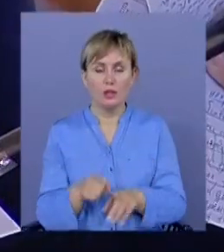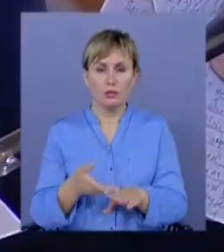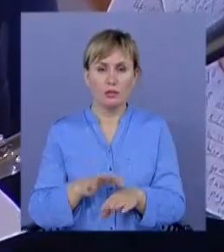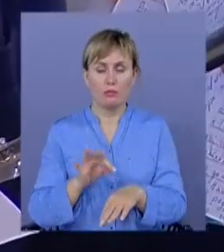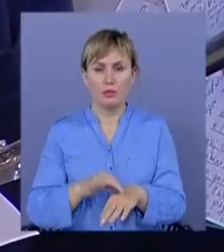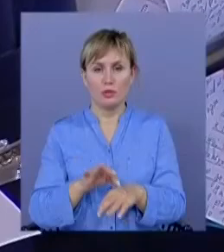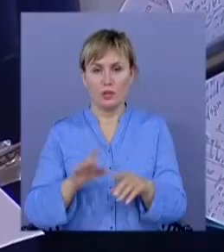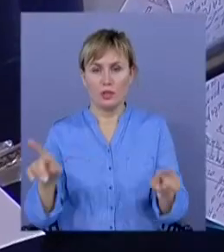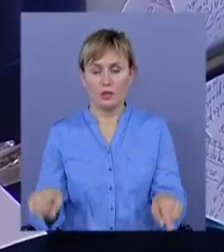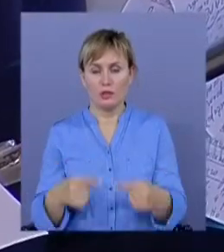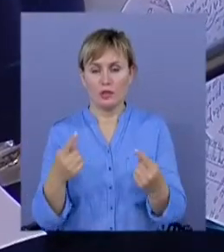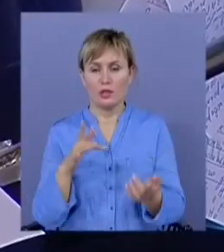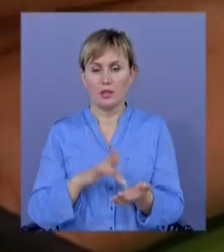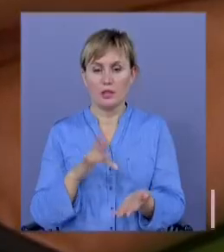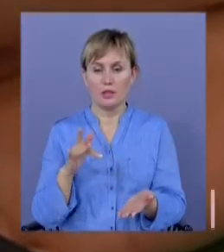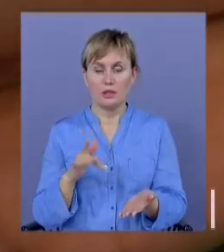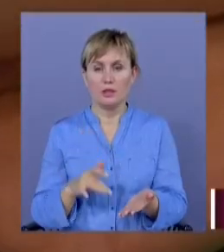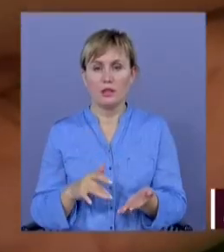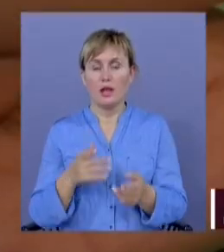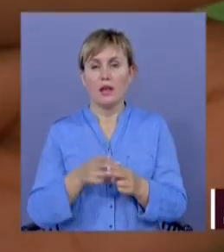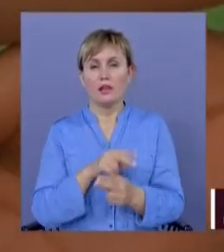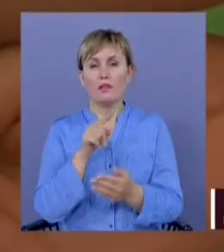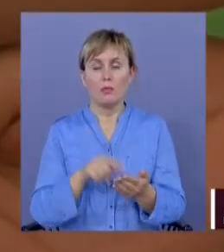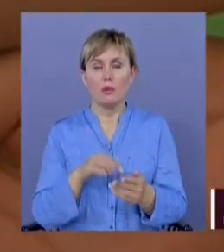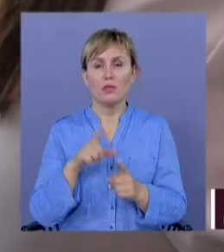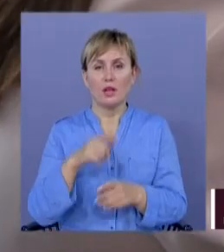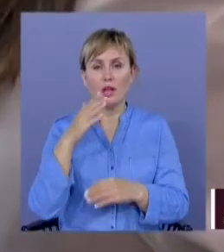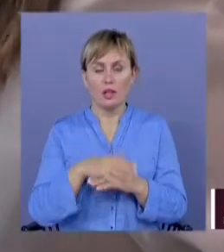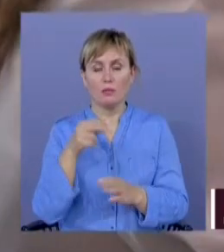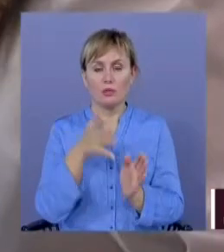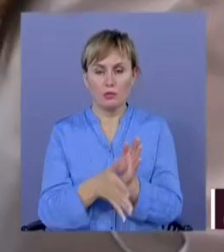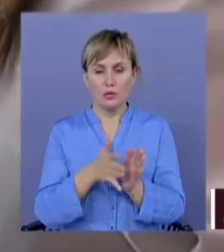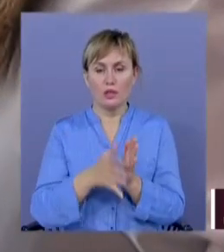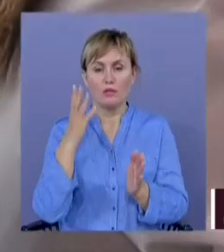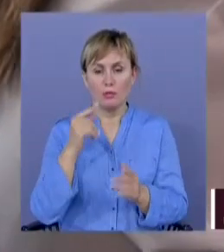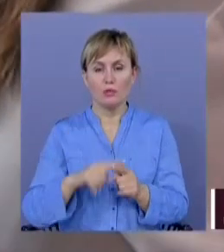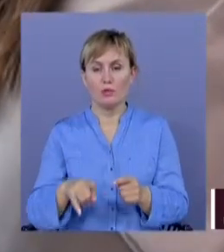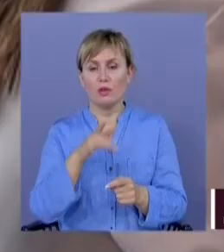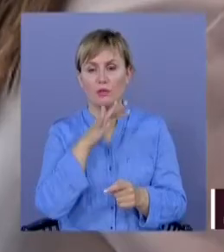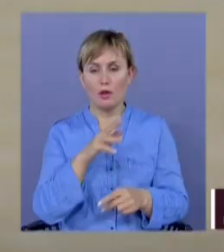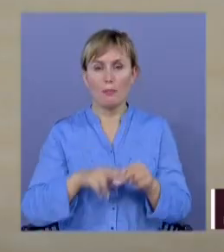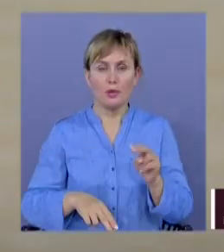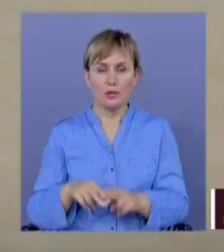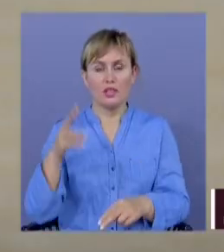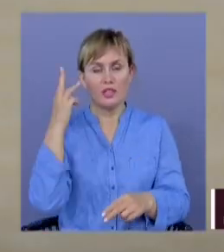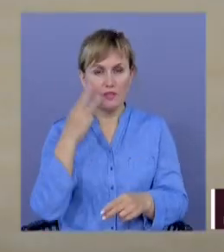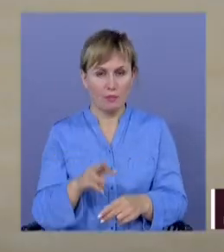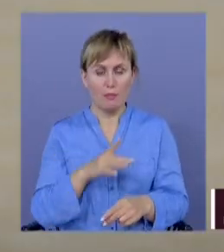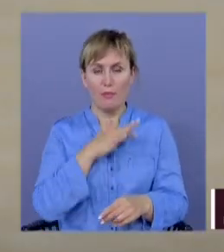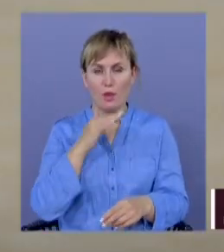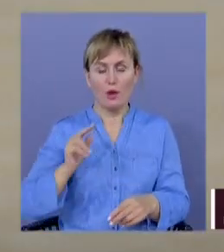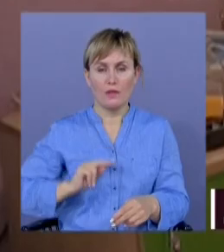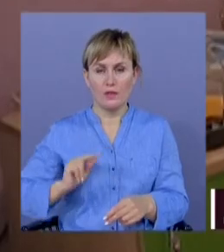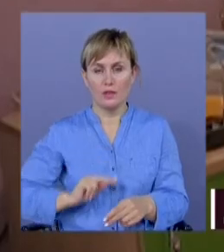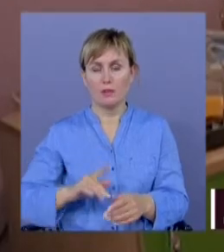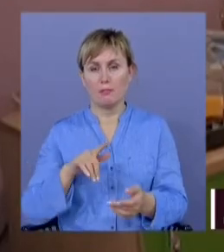тяжелобольных реабилитационных центров. Этот вопрос, по словам акима, изучается в Алматы и в скором времени построят современный